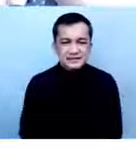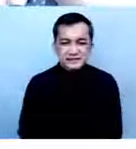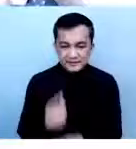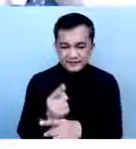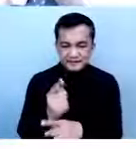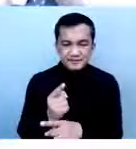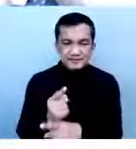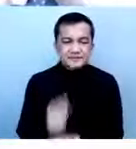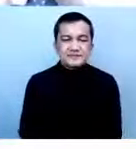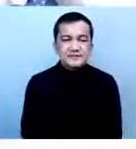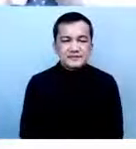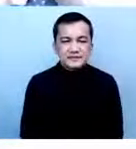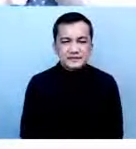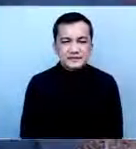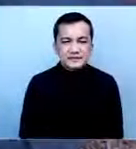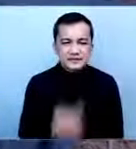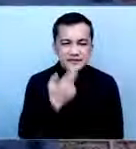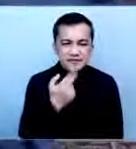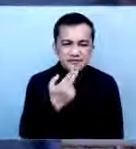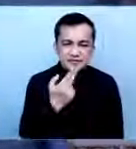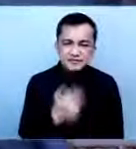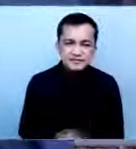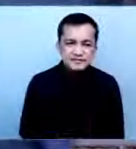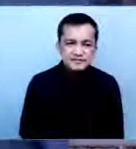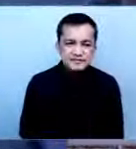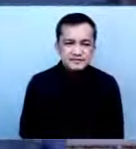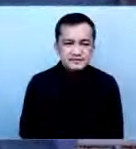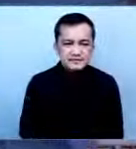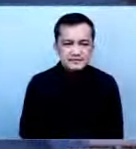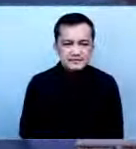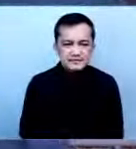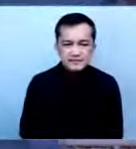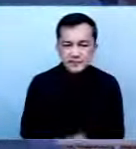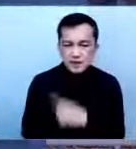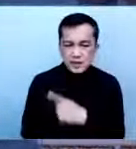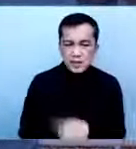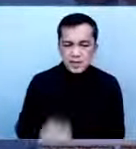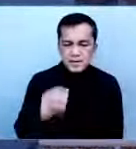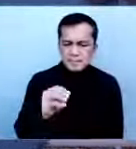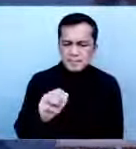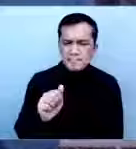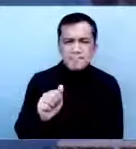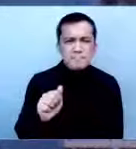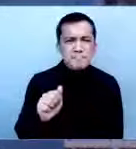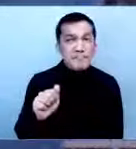yan, yan, yan. Ang cute niya. Hello. Isa yung llama or alpaca? Siya si Mauro.